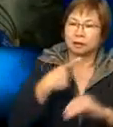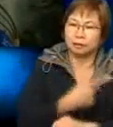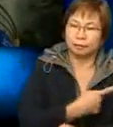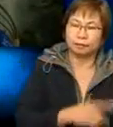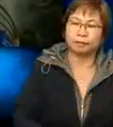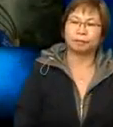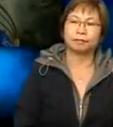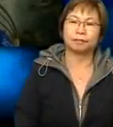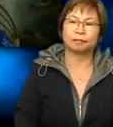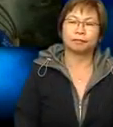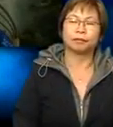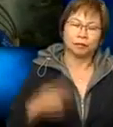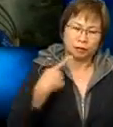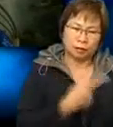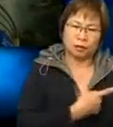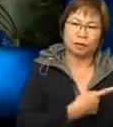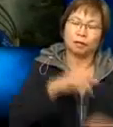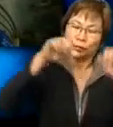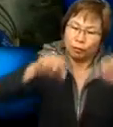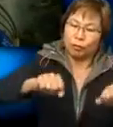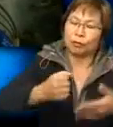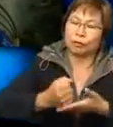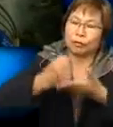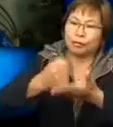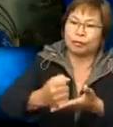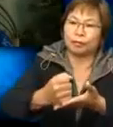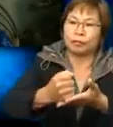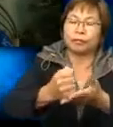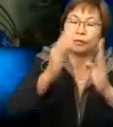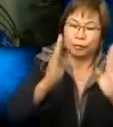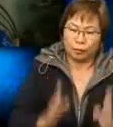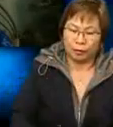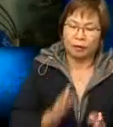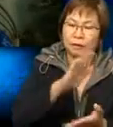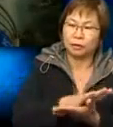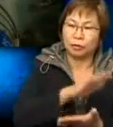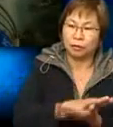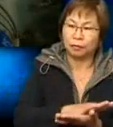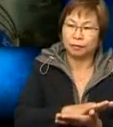kita. Kita juga boleh membantu pihak sekolah